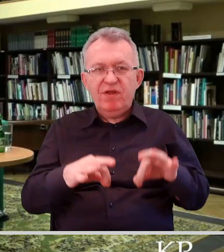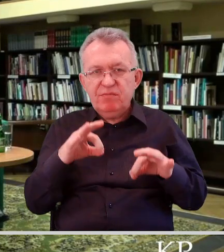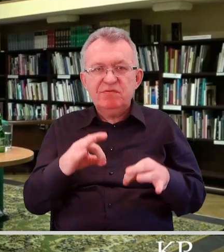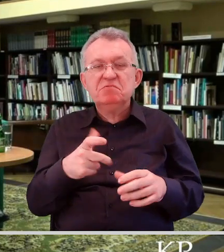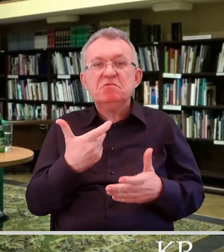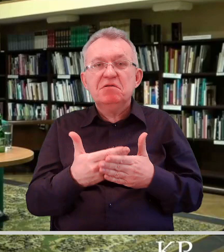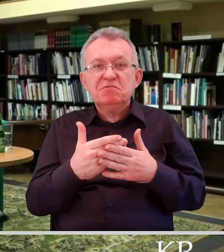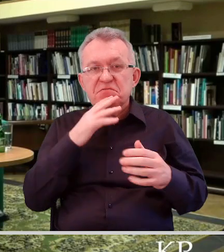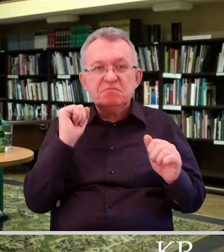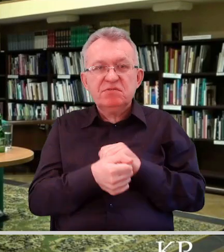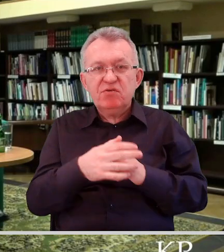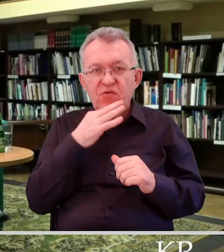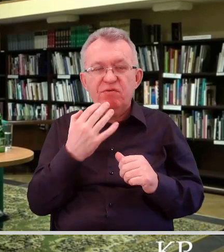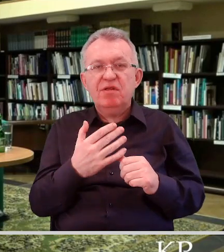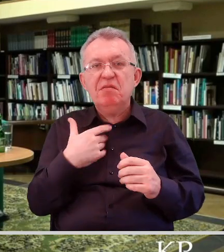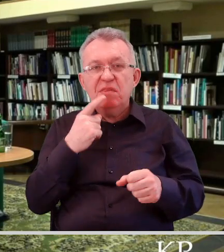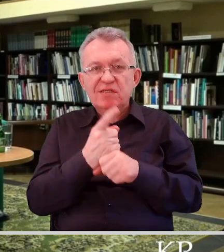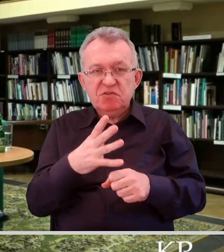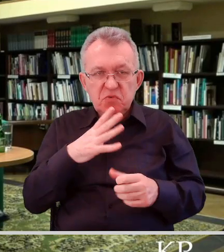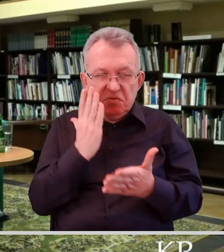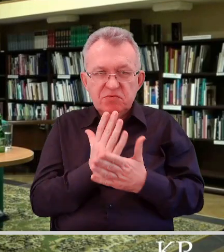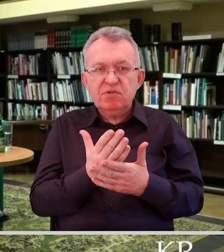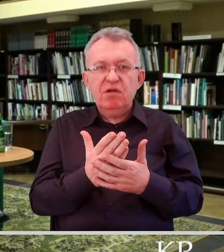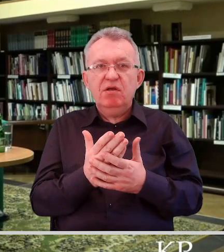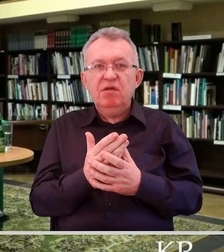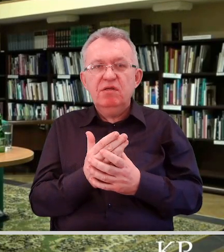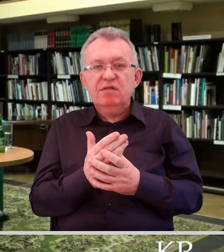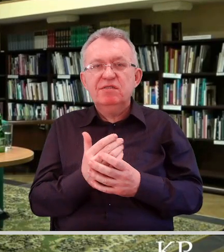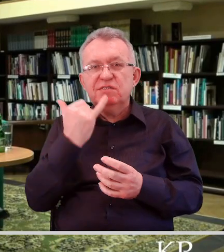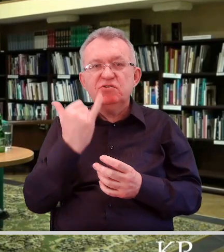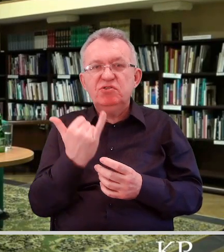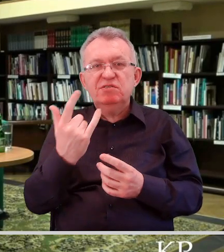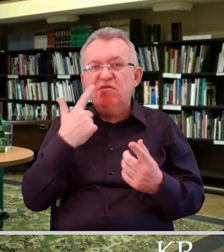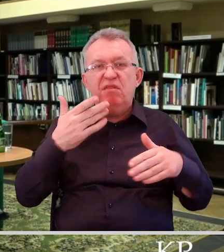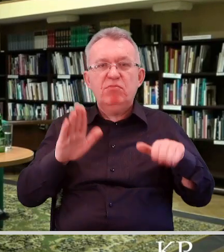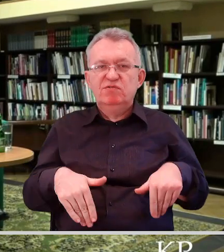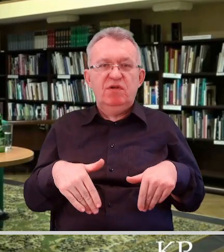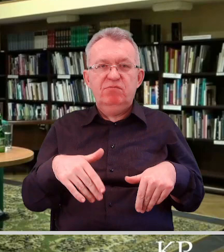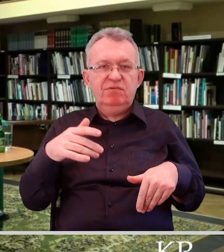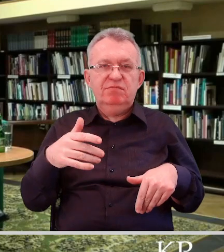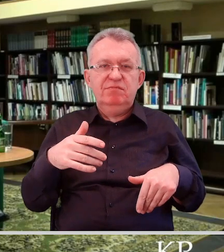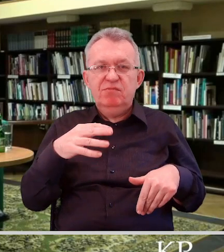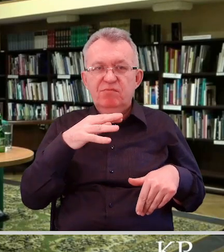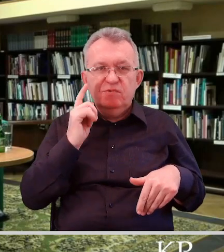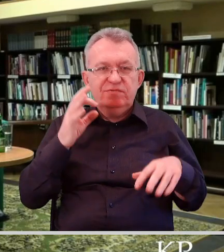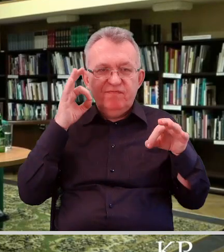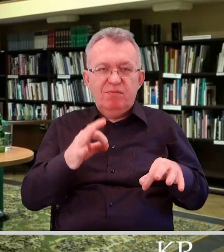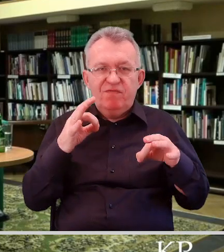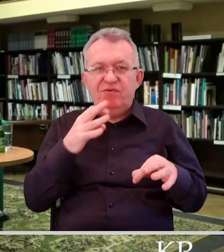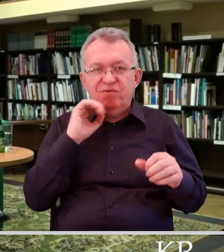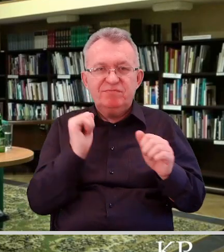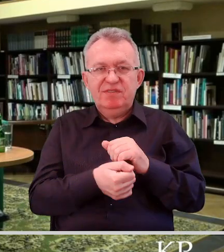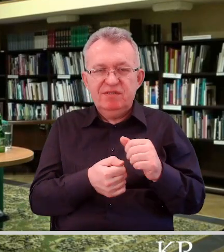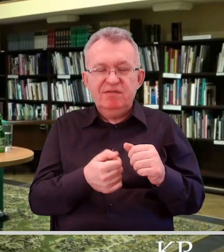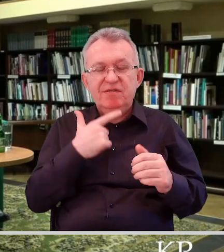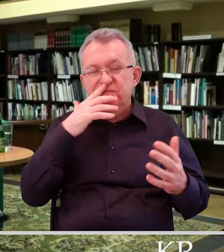się stało? Była już decyzja, przegadałyśmy to, a ona mi mówi, no wiesz, dzieci mi nie pozwoliły. I to mnie